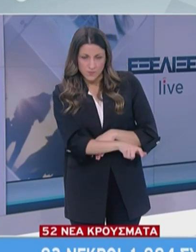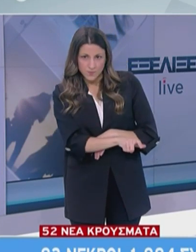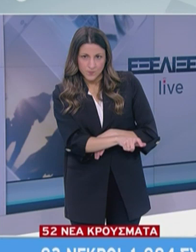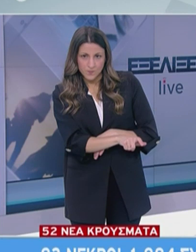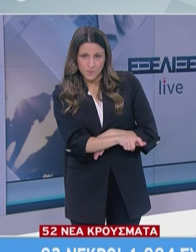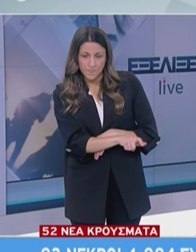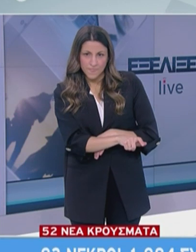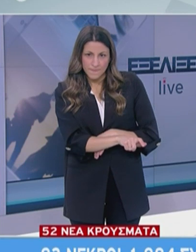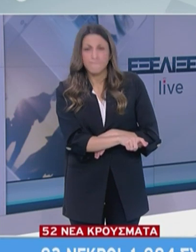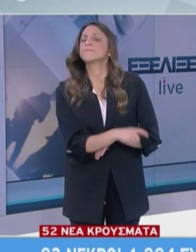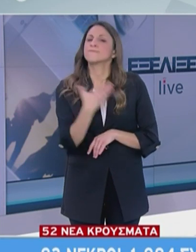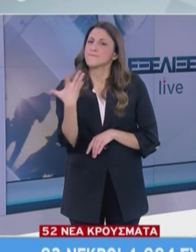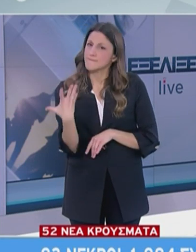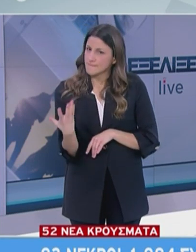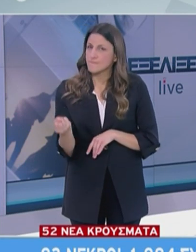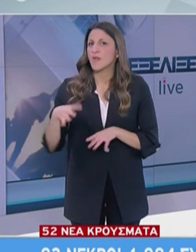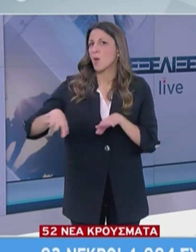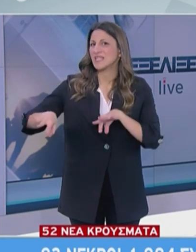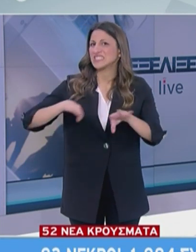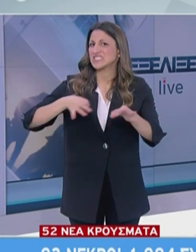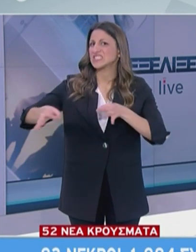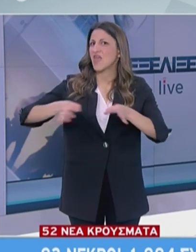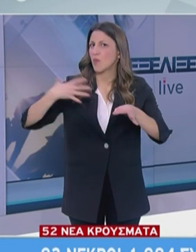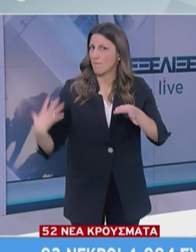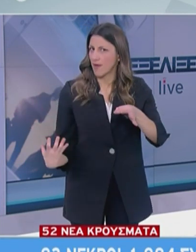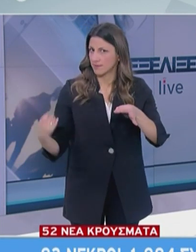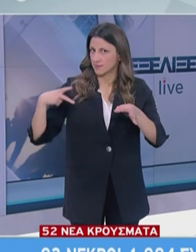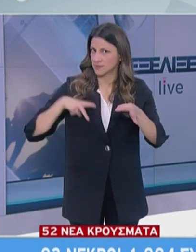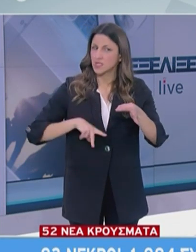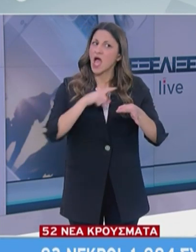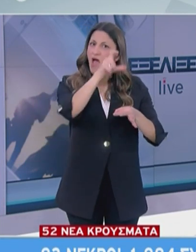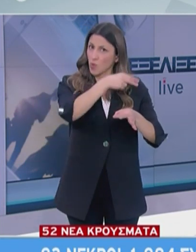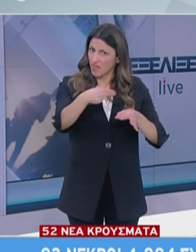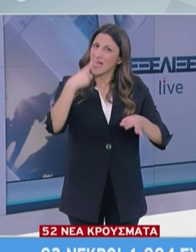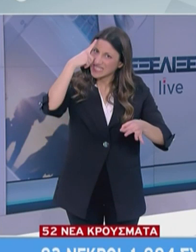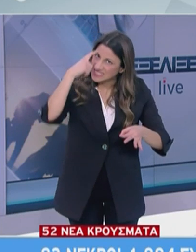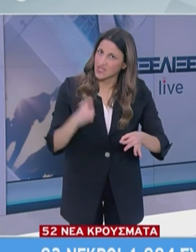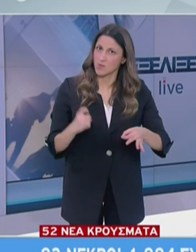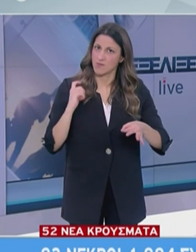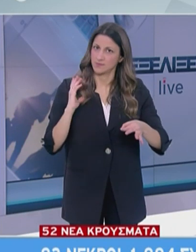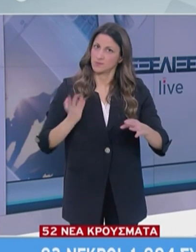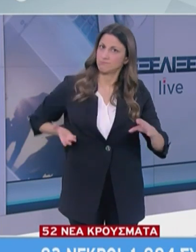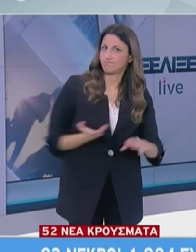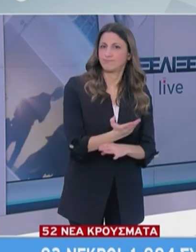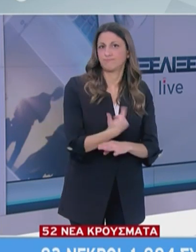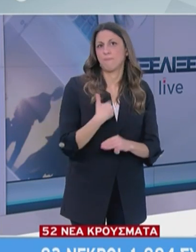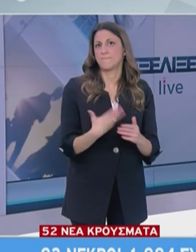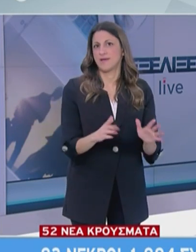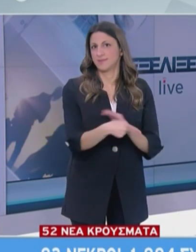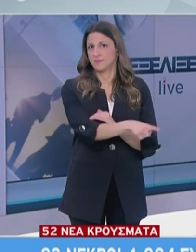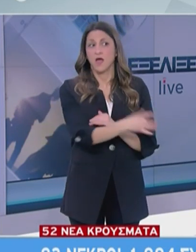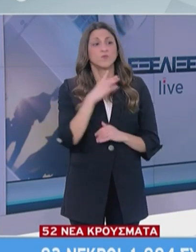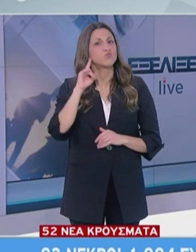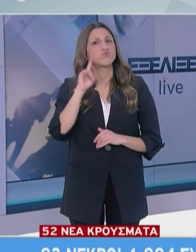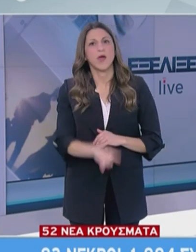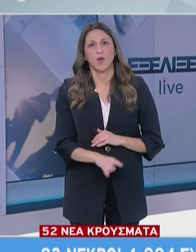του, της Γενικής Γραμματείας Μετανάστευσης και Ασύλου. Έχουμε ενημερωθεί για το γεγονός και έχουν ασκηθεί όλα τα νόμιμα. Κανείς